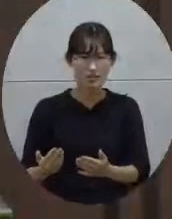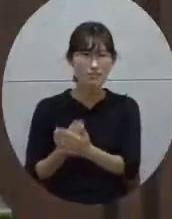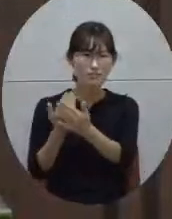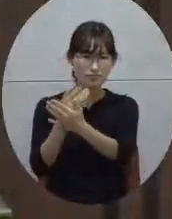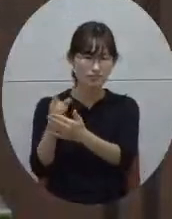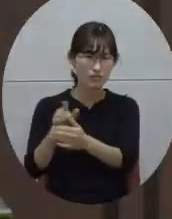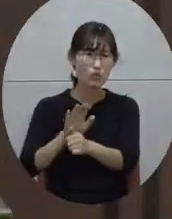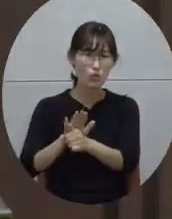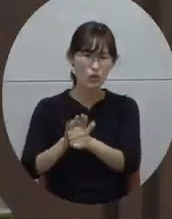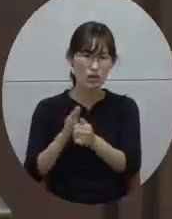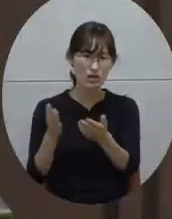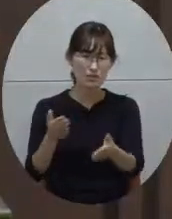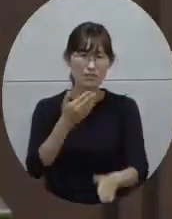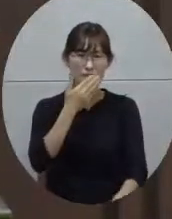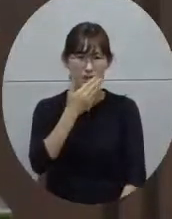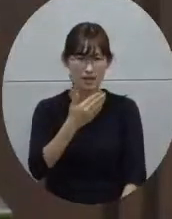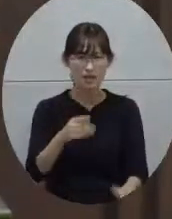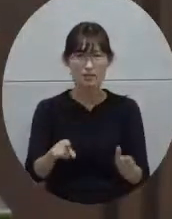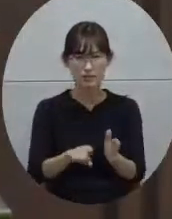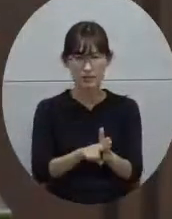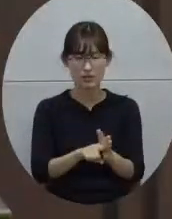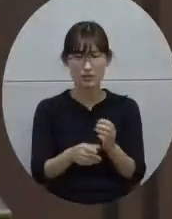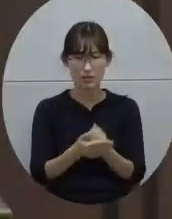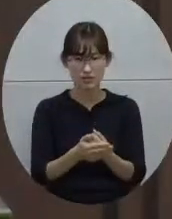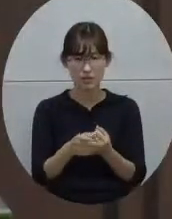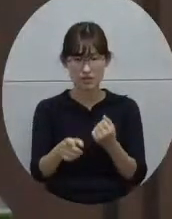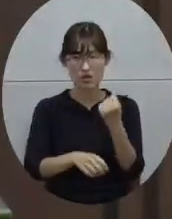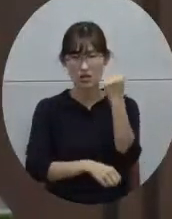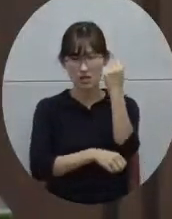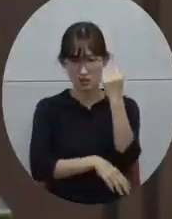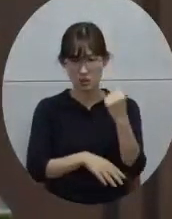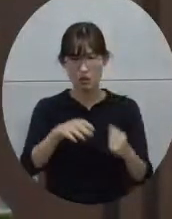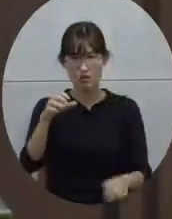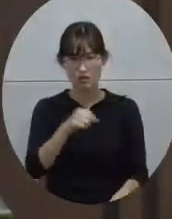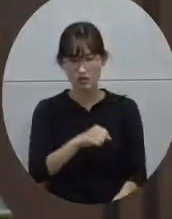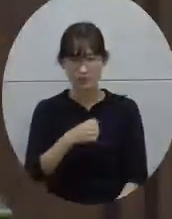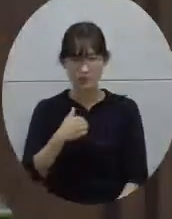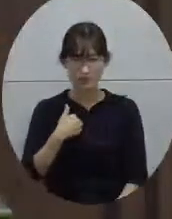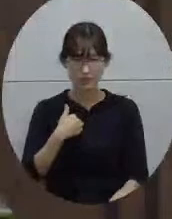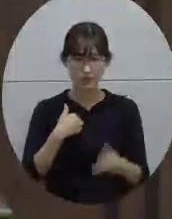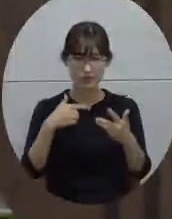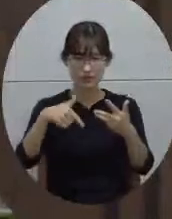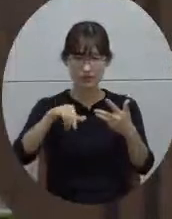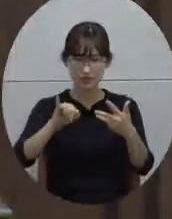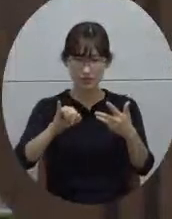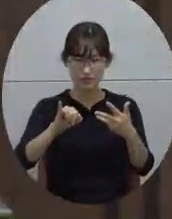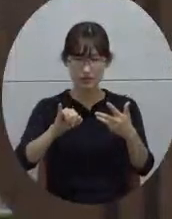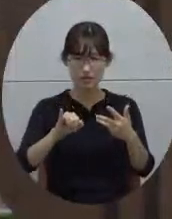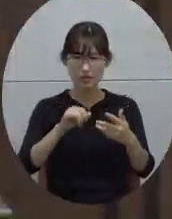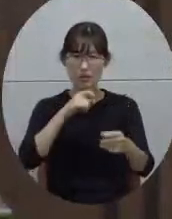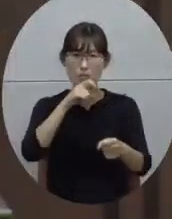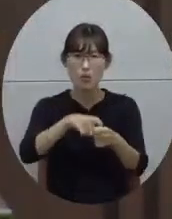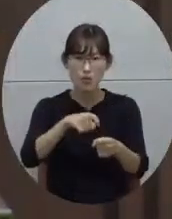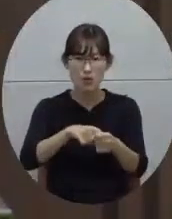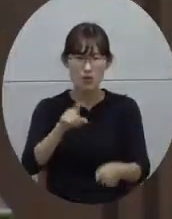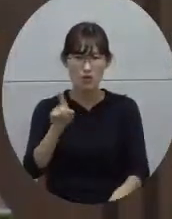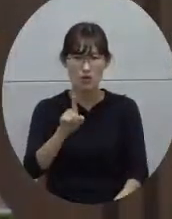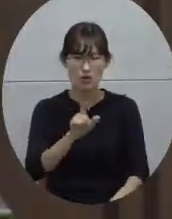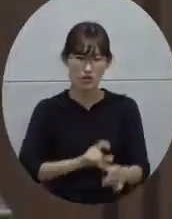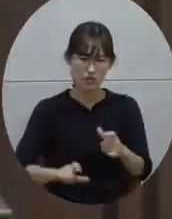합니다. 이러한 시정 철학을 기반으로 민선 8기 청주시의 시정 목표를 더 좋은